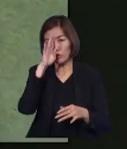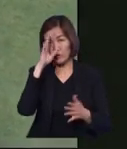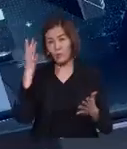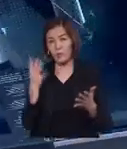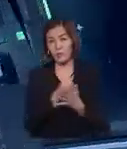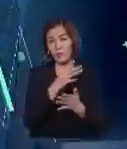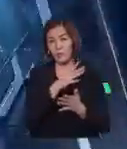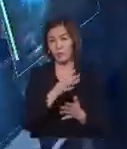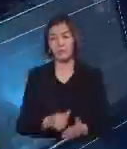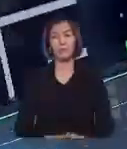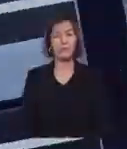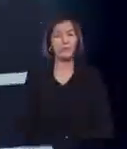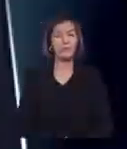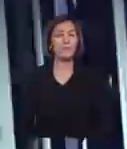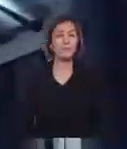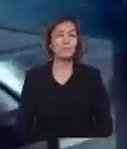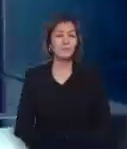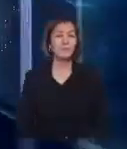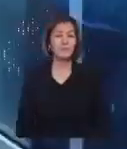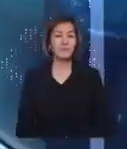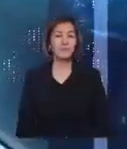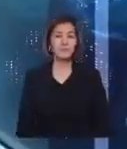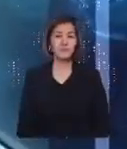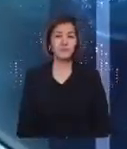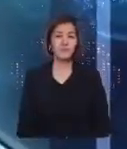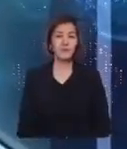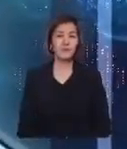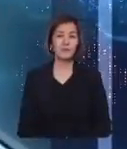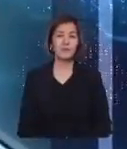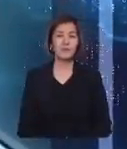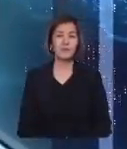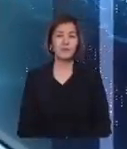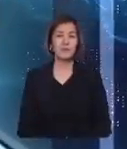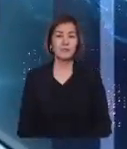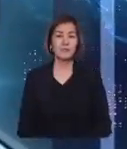жеңіп алды. Айылым Жүрсінқызы, Мәди Мәлік, Жетісу телеарнасы, Алматы облысынан.